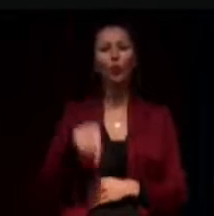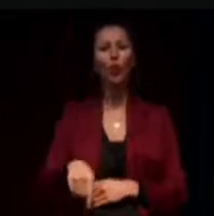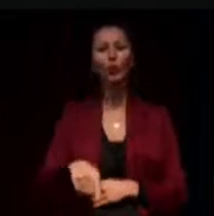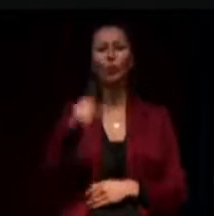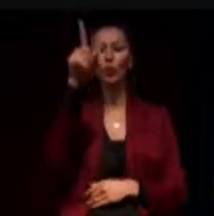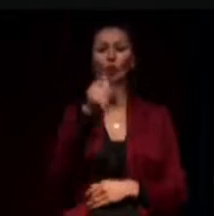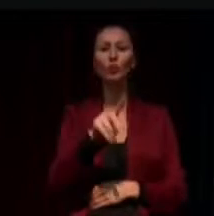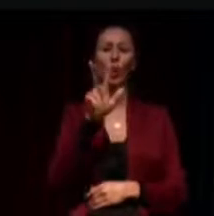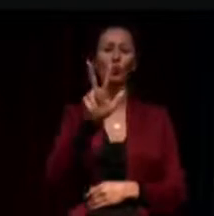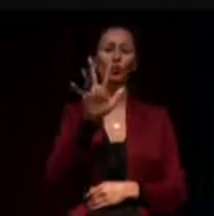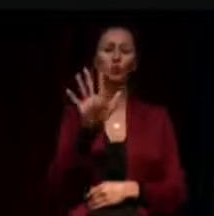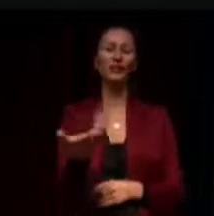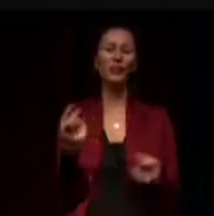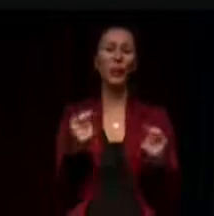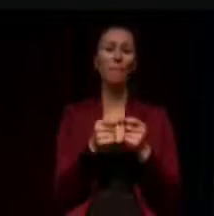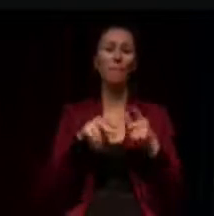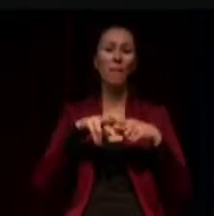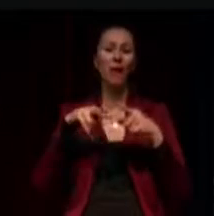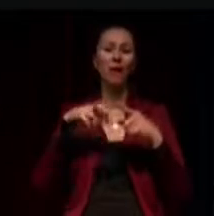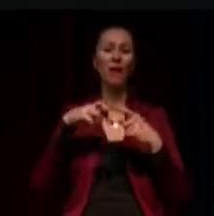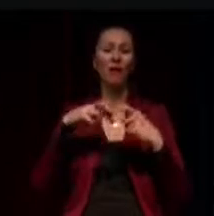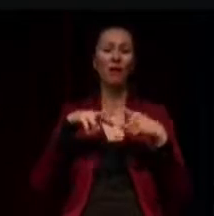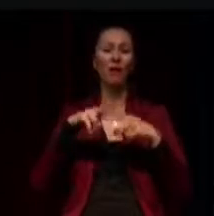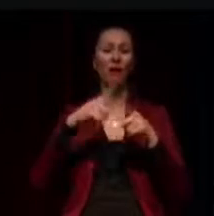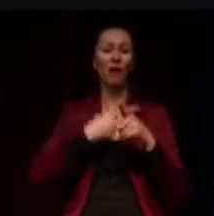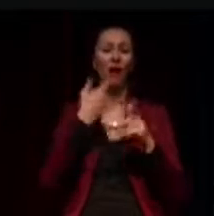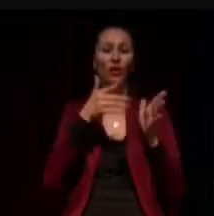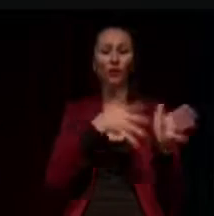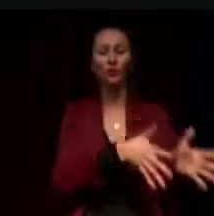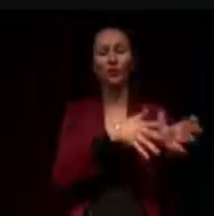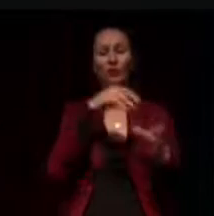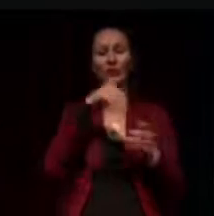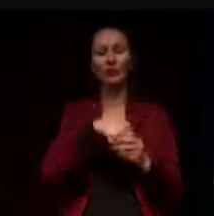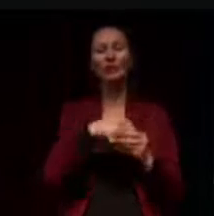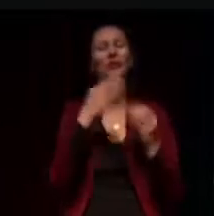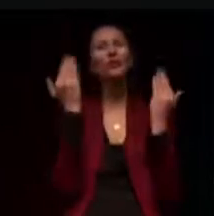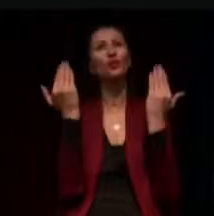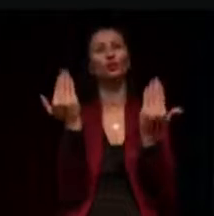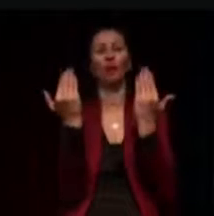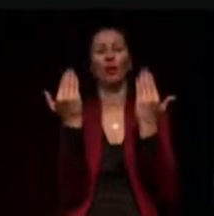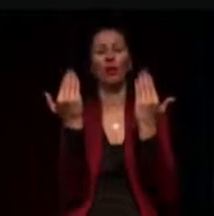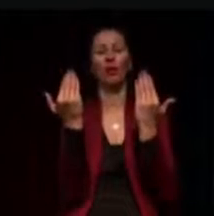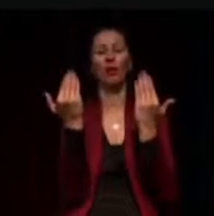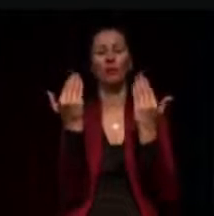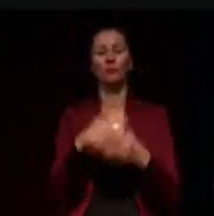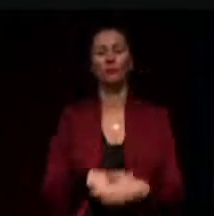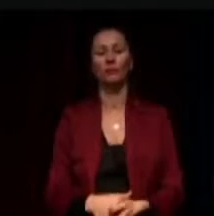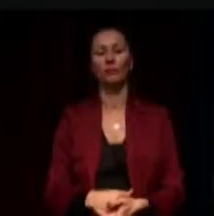Bugün %35 barajların doluluğu diye. Onun için inşallah